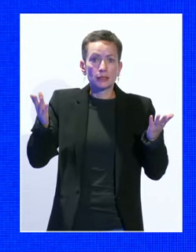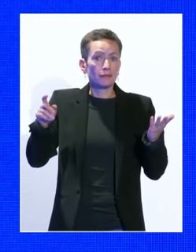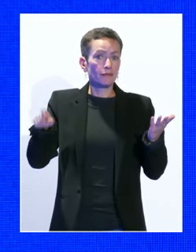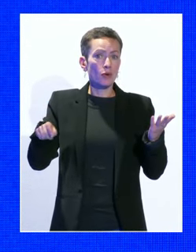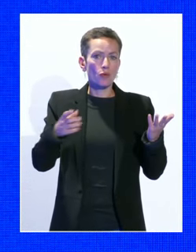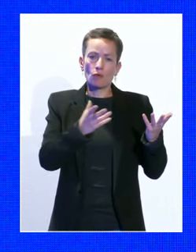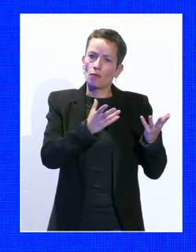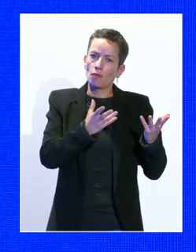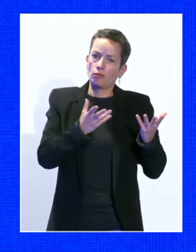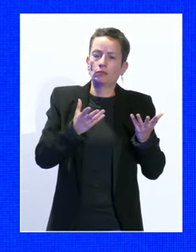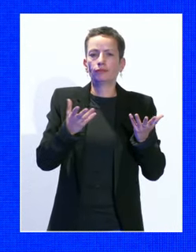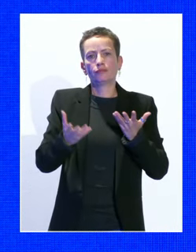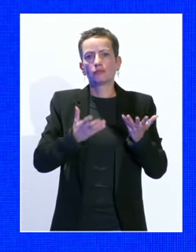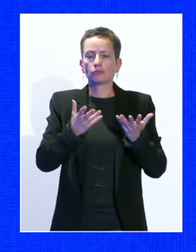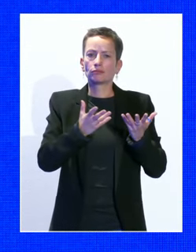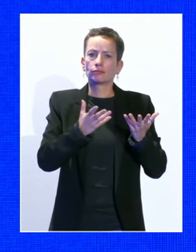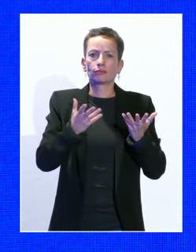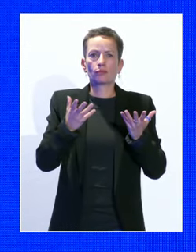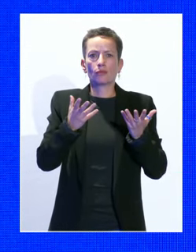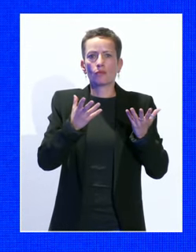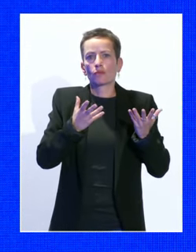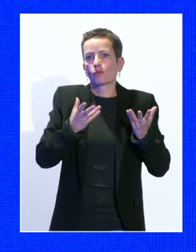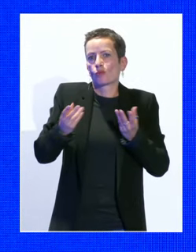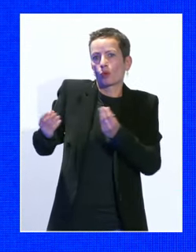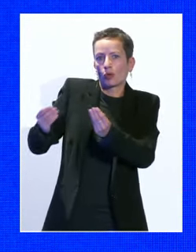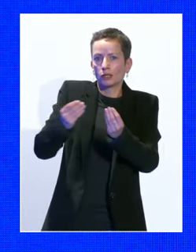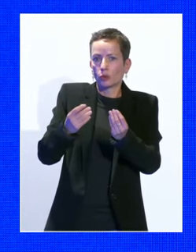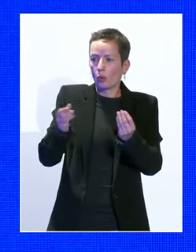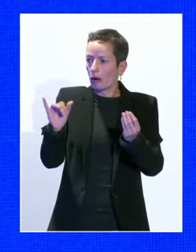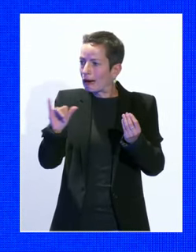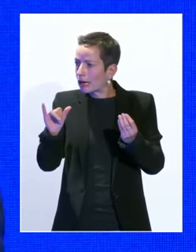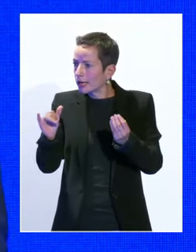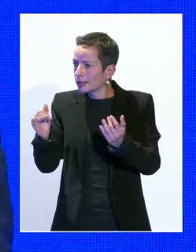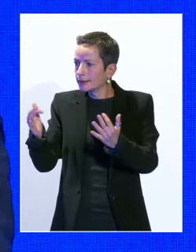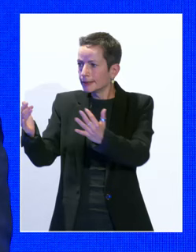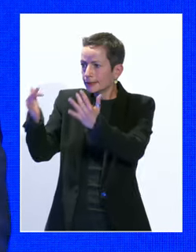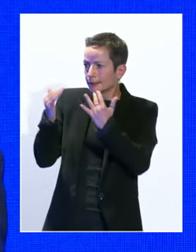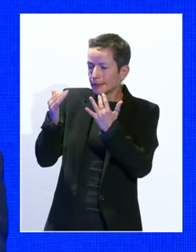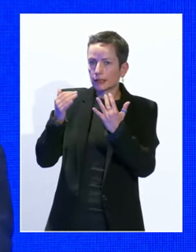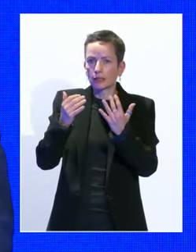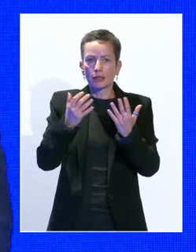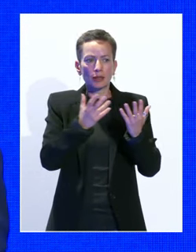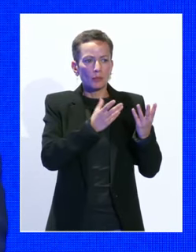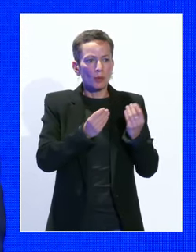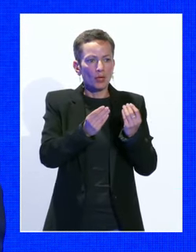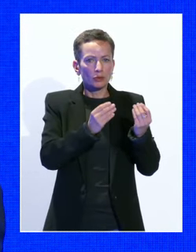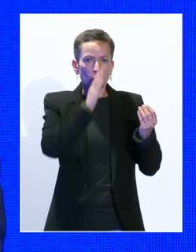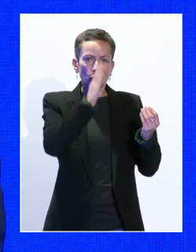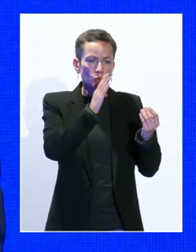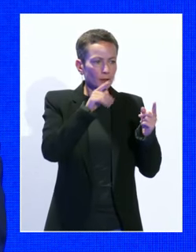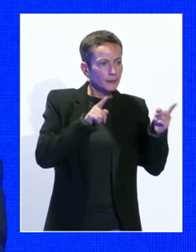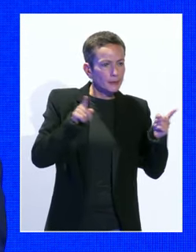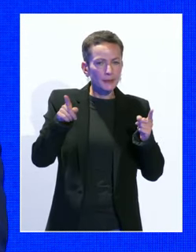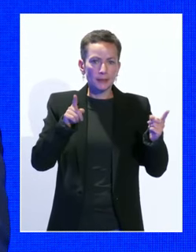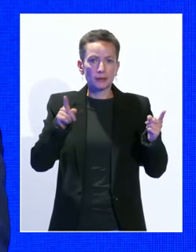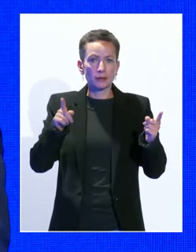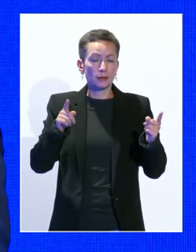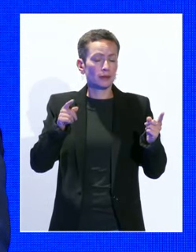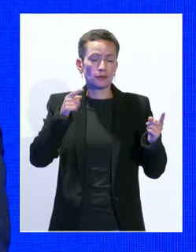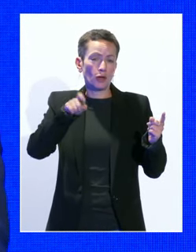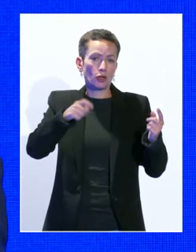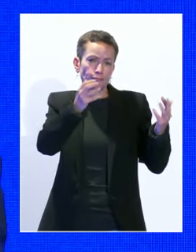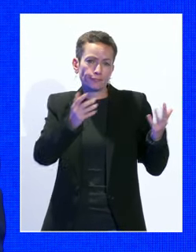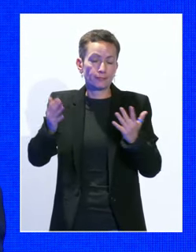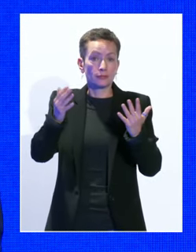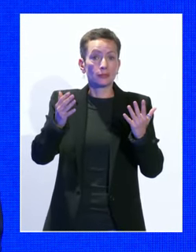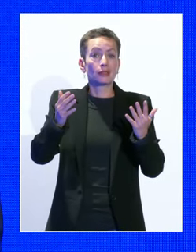les populations vers lesquelles on va et ceux qui viennent pour passer les frontières.